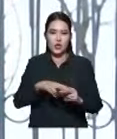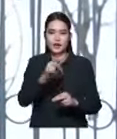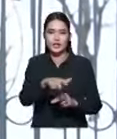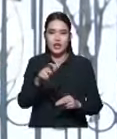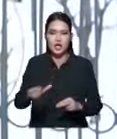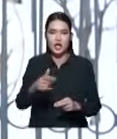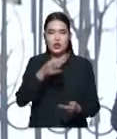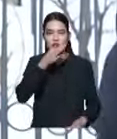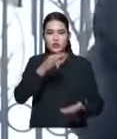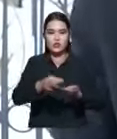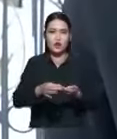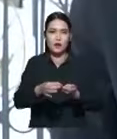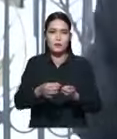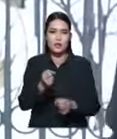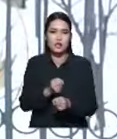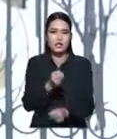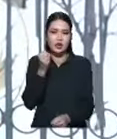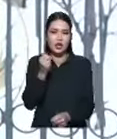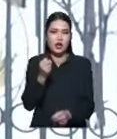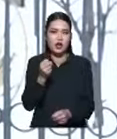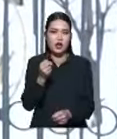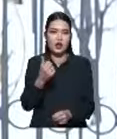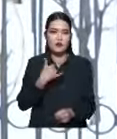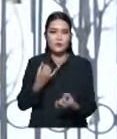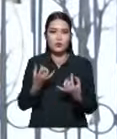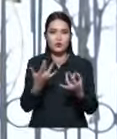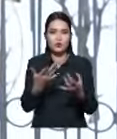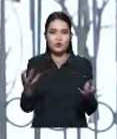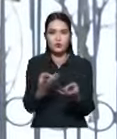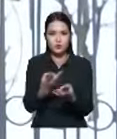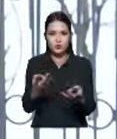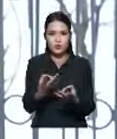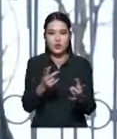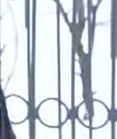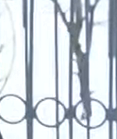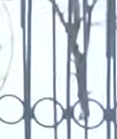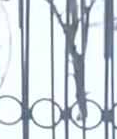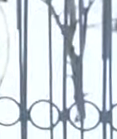жауапқа тартылып, бір жаңағы не қолданса деймін, шара қолданса деп.